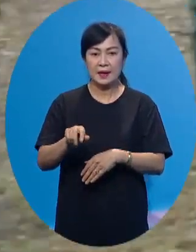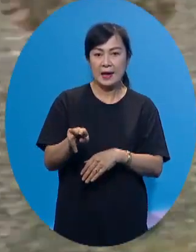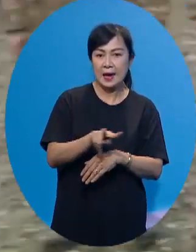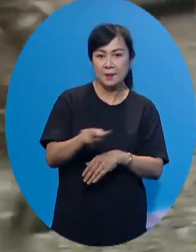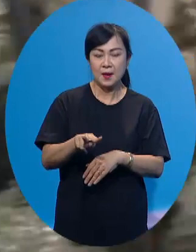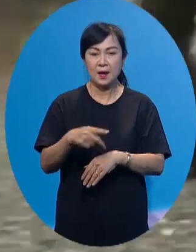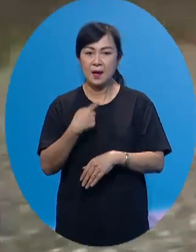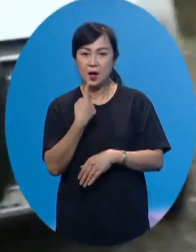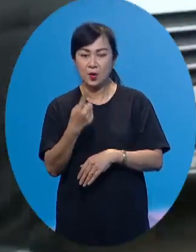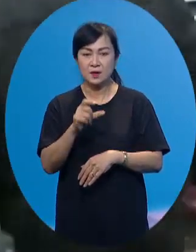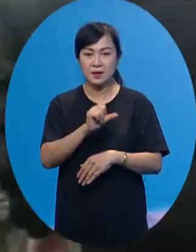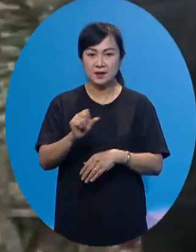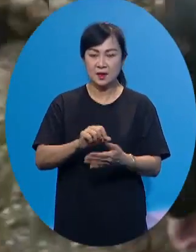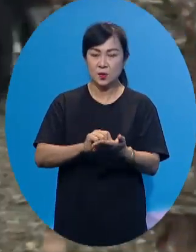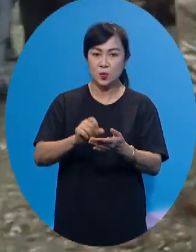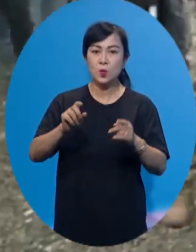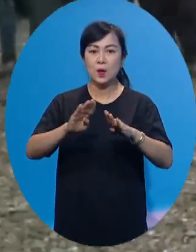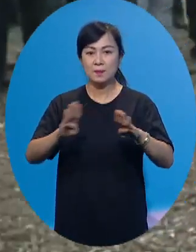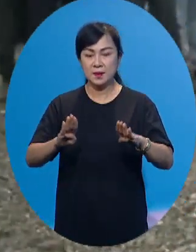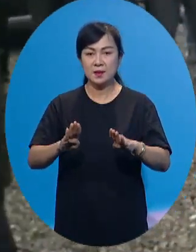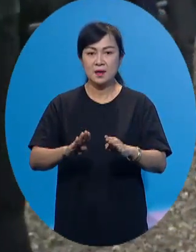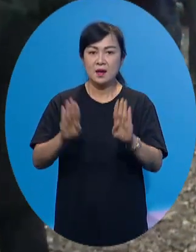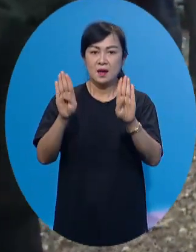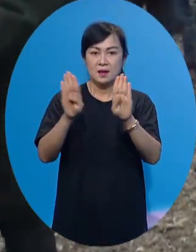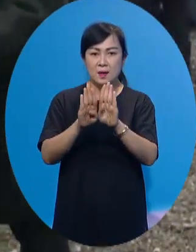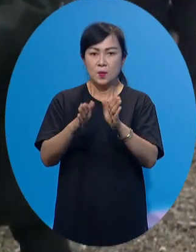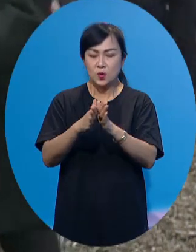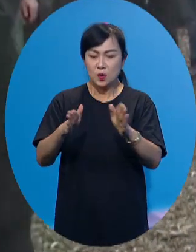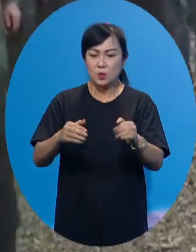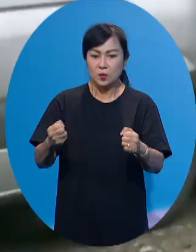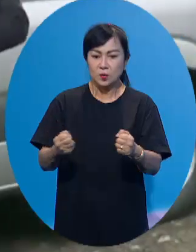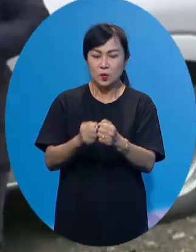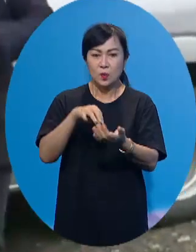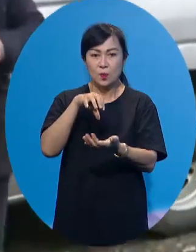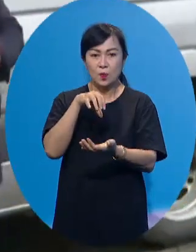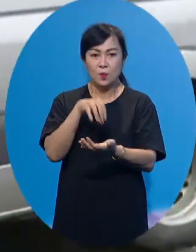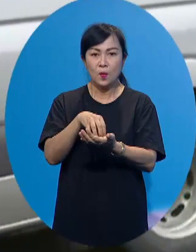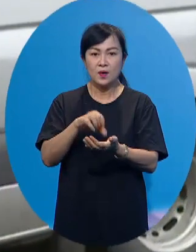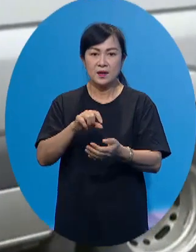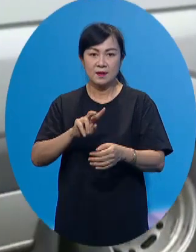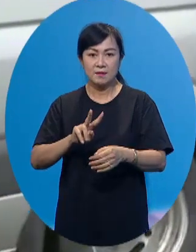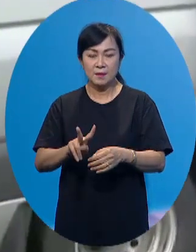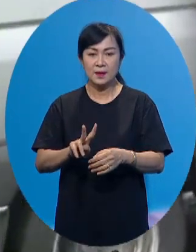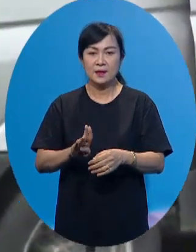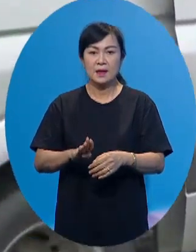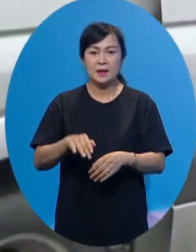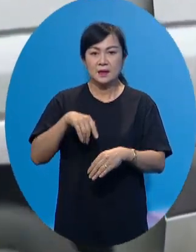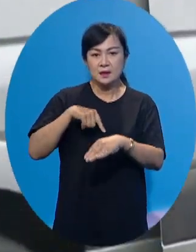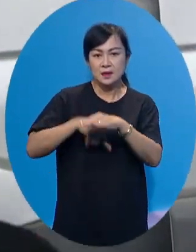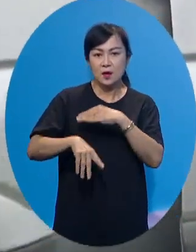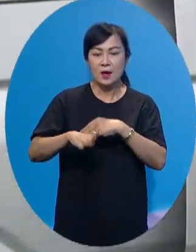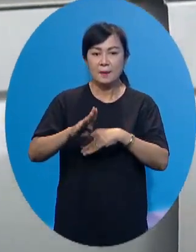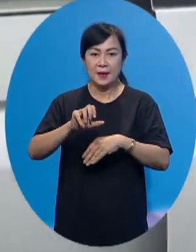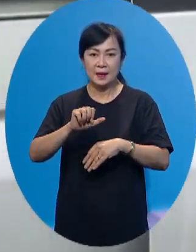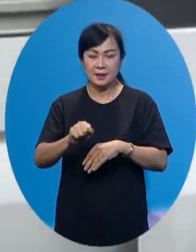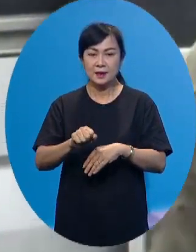Azerbaijan đều tuyên bố sẵn sàng ký thỏa thuận hòa bình nhằm khép lại hàng thập kỷ xung đột ở khu vực Nagorno-Karabakh, vùng nằm sâu trong lãnh thổ